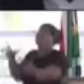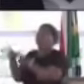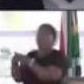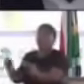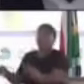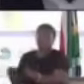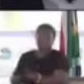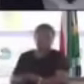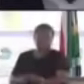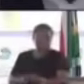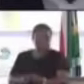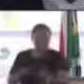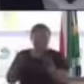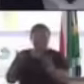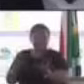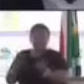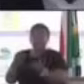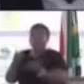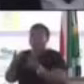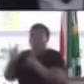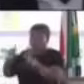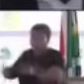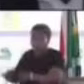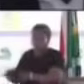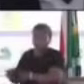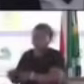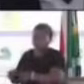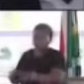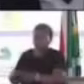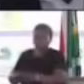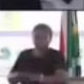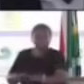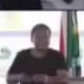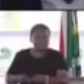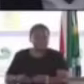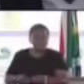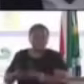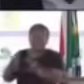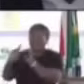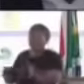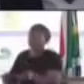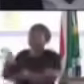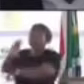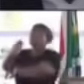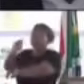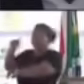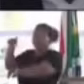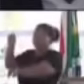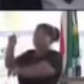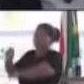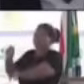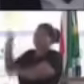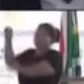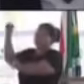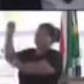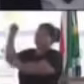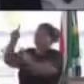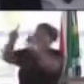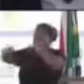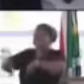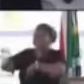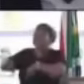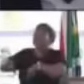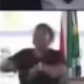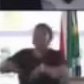Ngashike niyawulahla namhlanje. Ungwala lokoti. Asivulwe lesi sigayi.